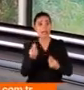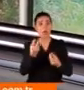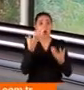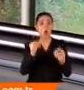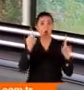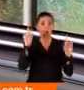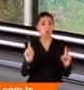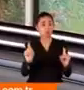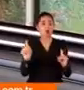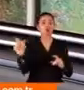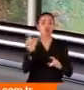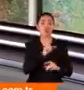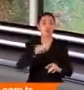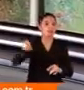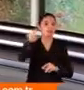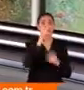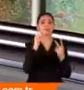olurdu? Yanıtını siz verin.